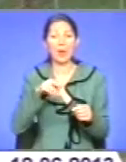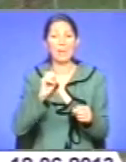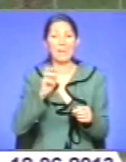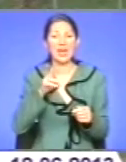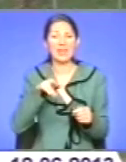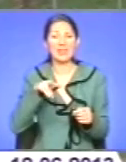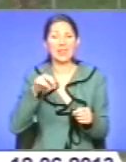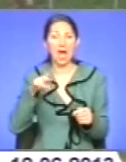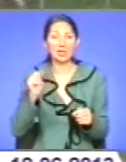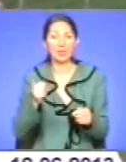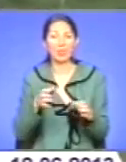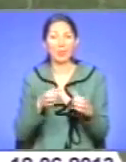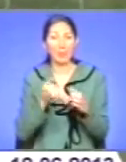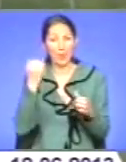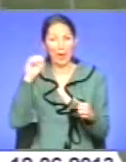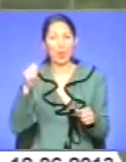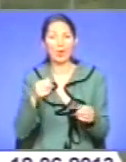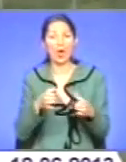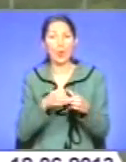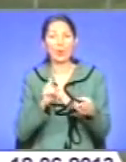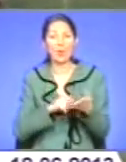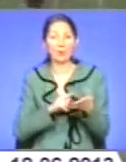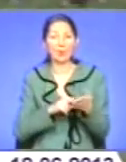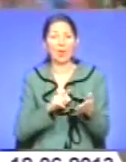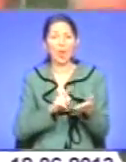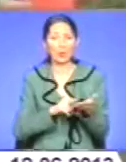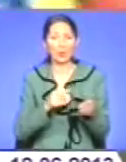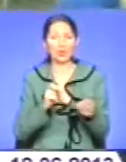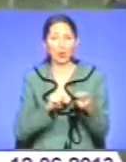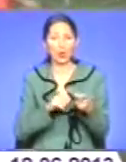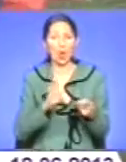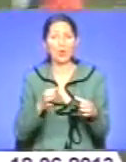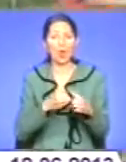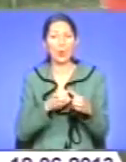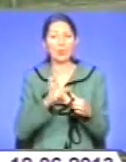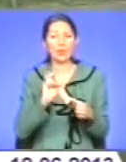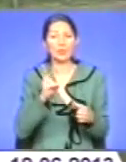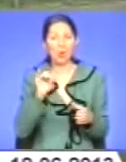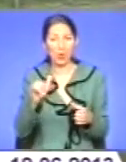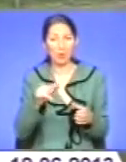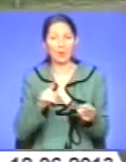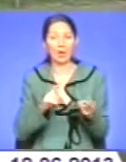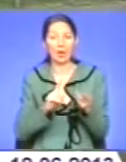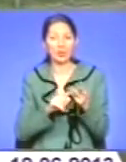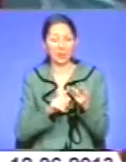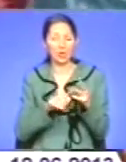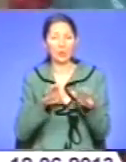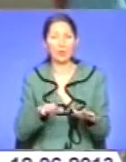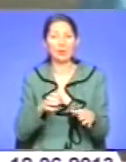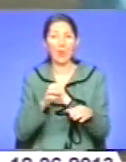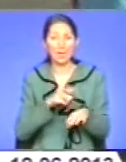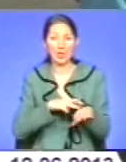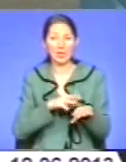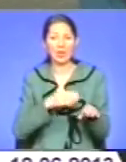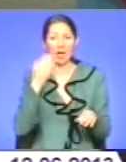податківців. Другою, відповідно, стала команда УСБУ. А бронза дісталася футболістам обласної міліції. Кращим воротарем чемпіонату